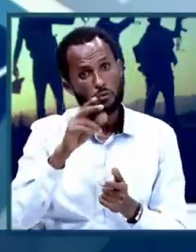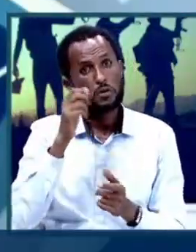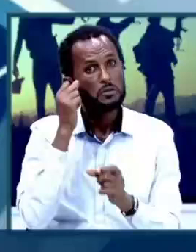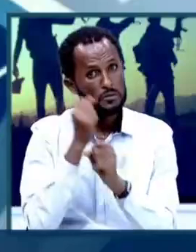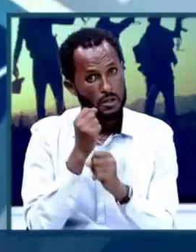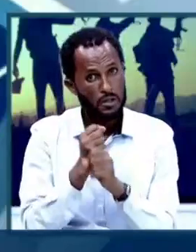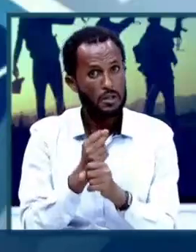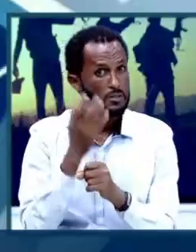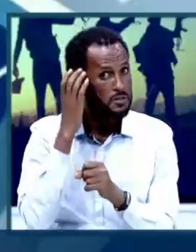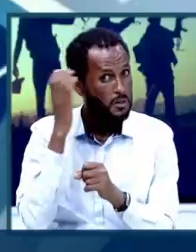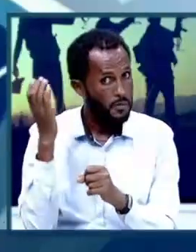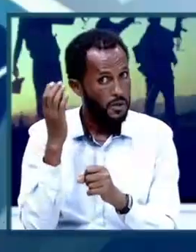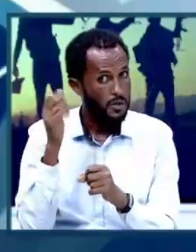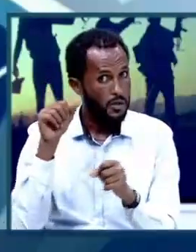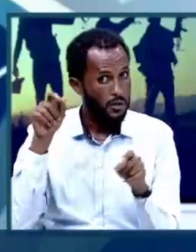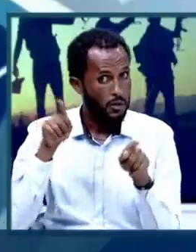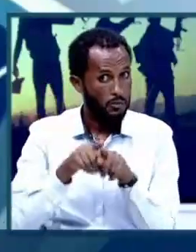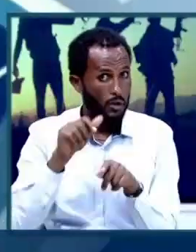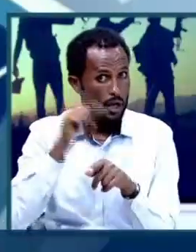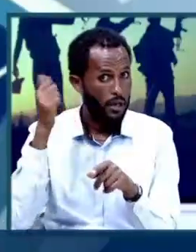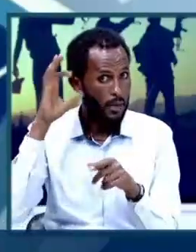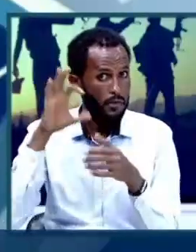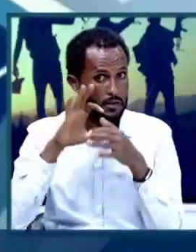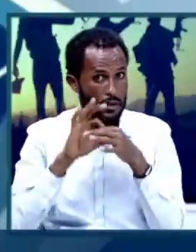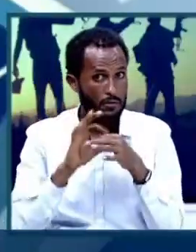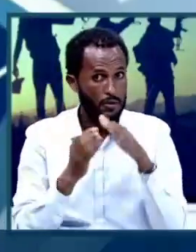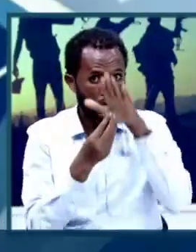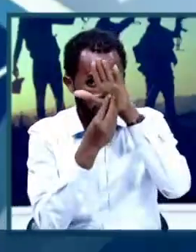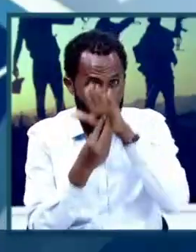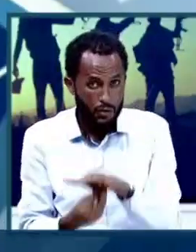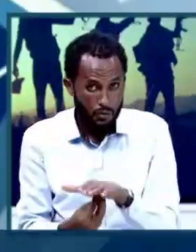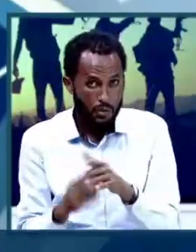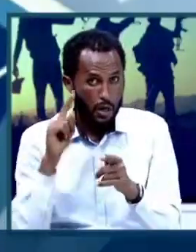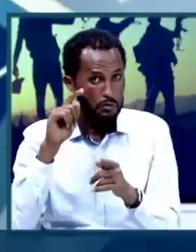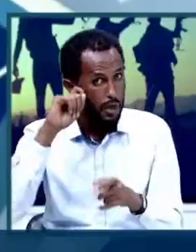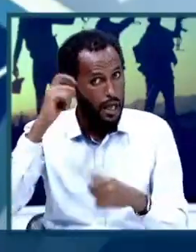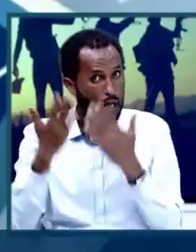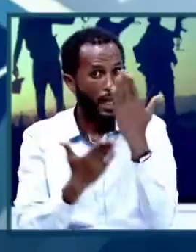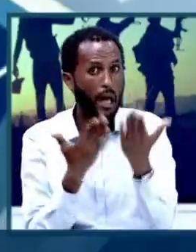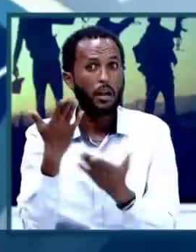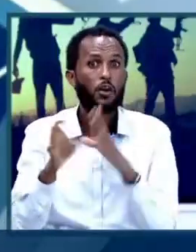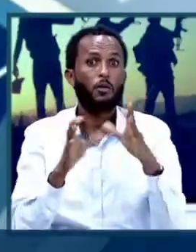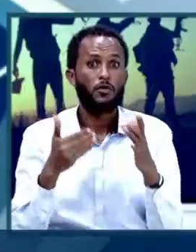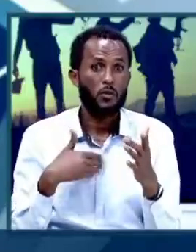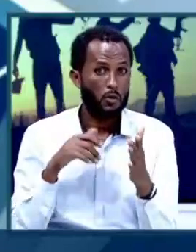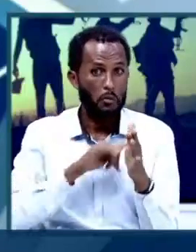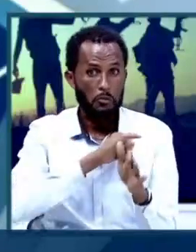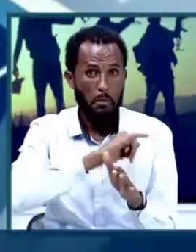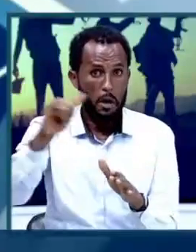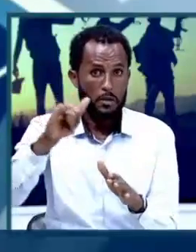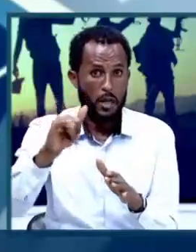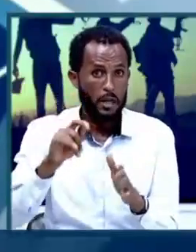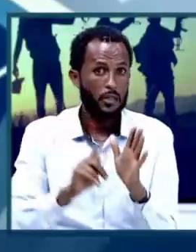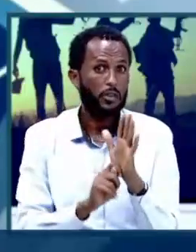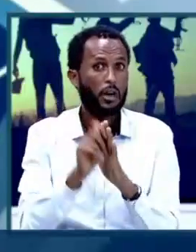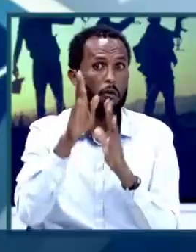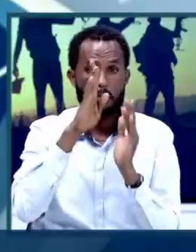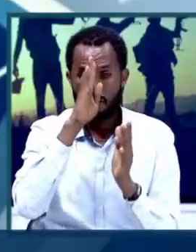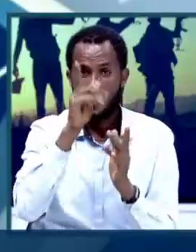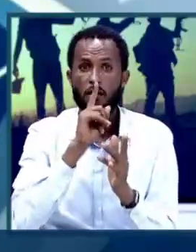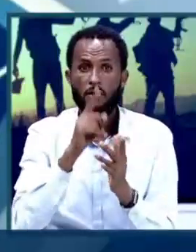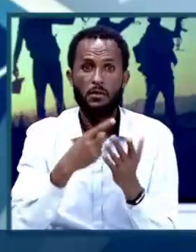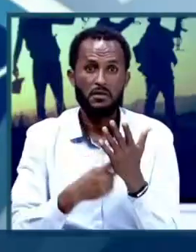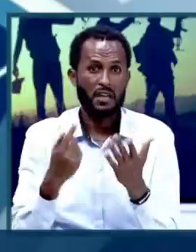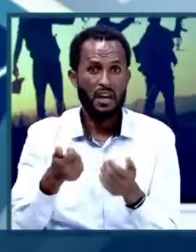ዝሰምዕ ከምቲ ካሊእ ሕብረተሰብ ጨፍሊቆሞ ናቶም ሓሽከር ገይሮሞ እኒሄው ከምኡ ዓይነት ትግራዋይ ይክተርፍ ማለት እዩ